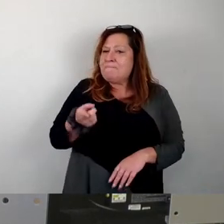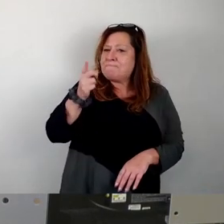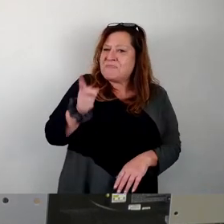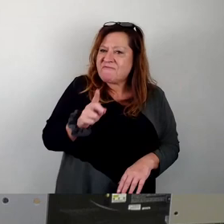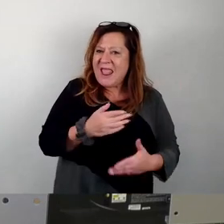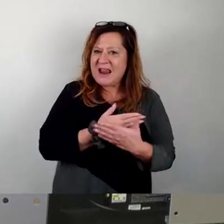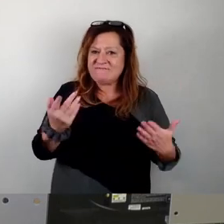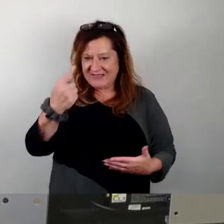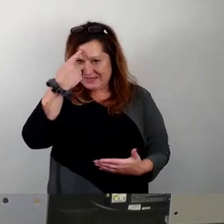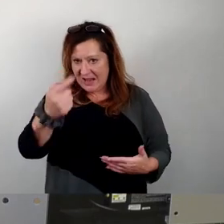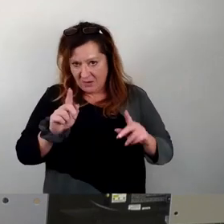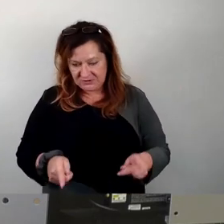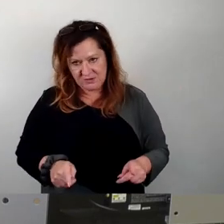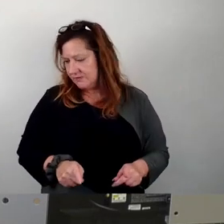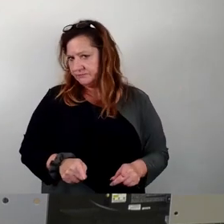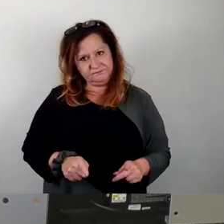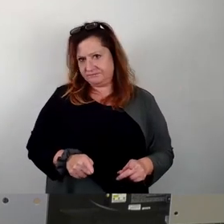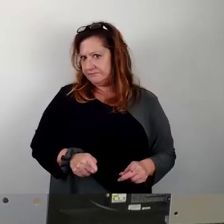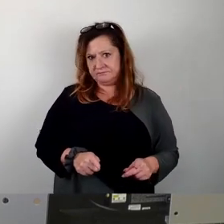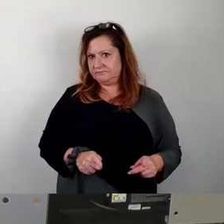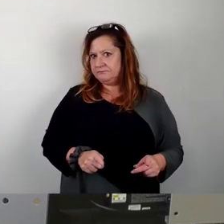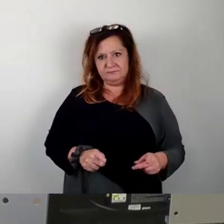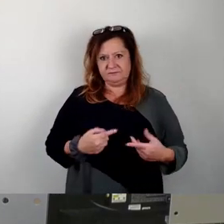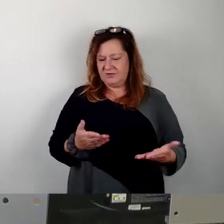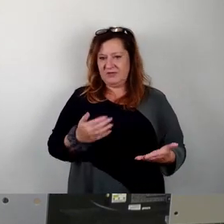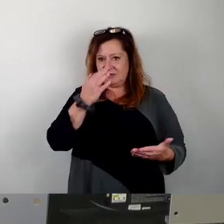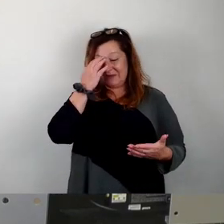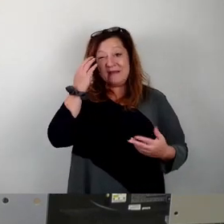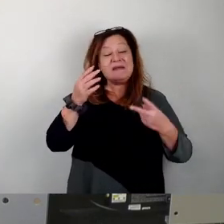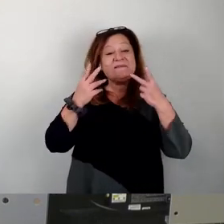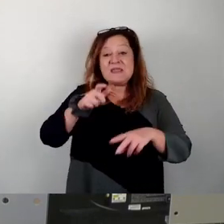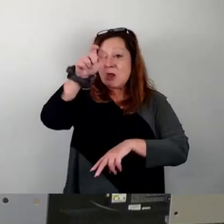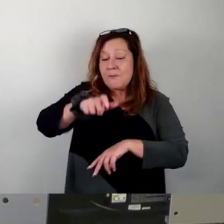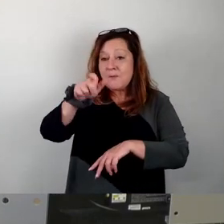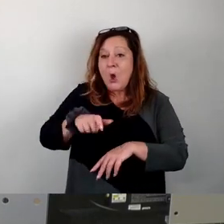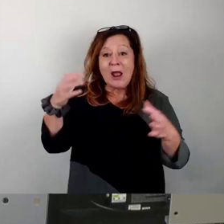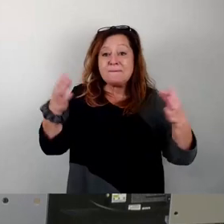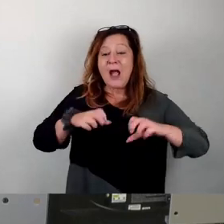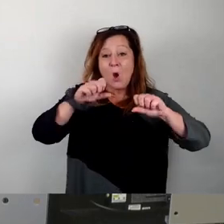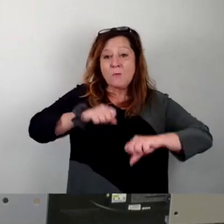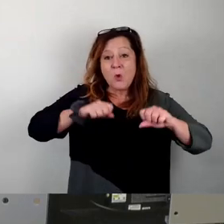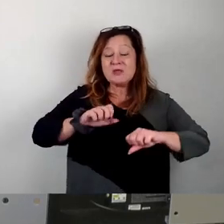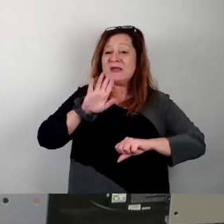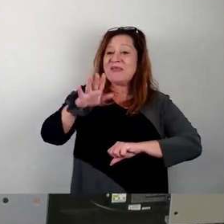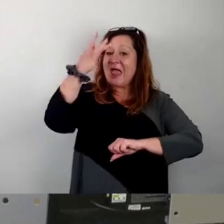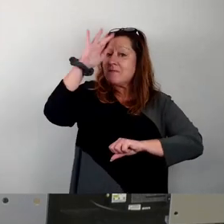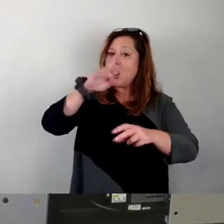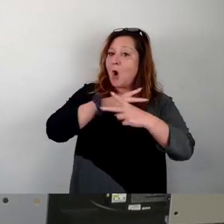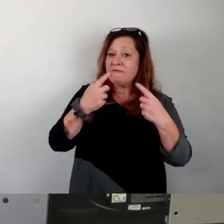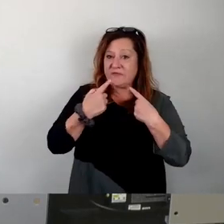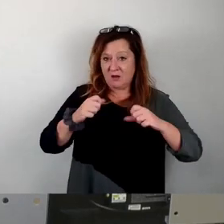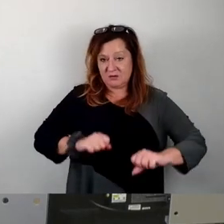soll. Es ist wichtig, dem Bürger die Möglichkeit zu geben, seine Meinung kundzutun, soweit diese